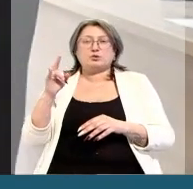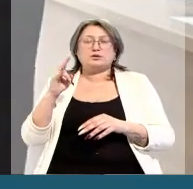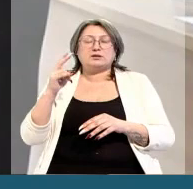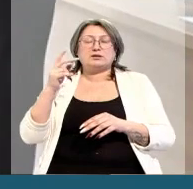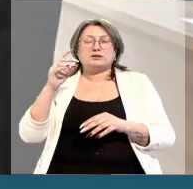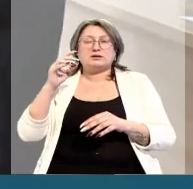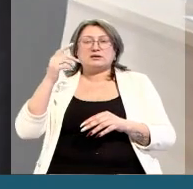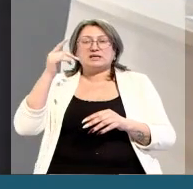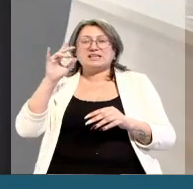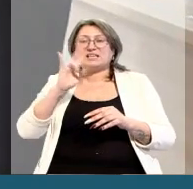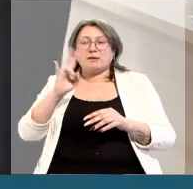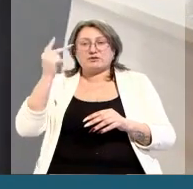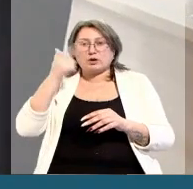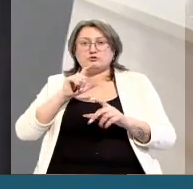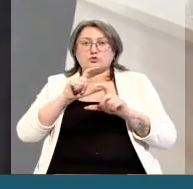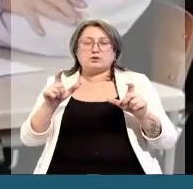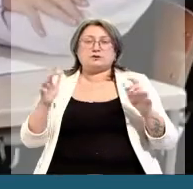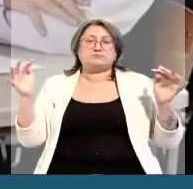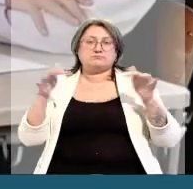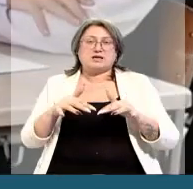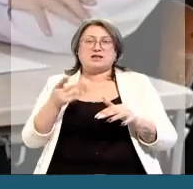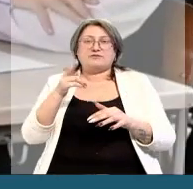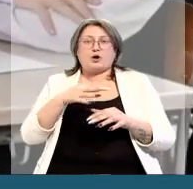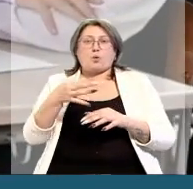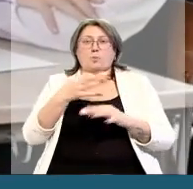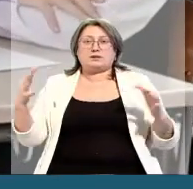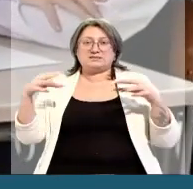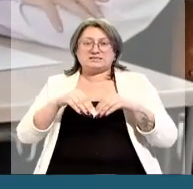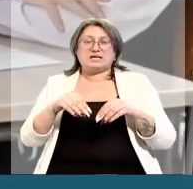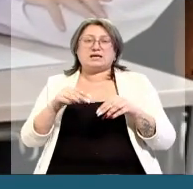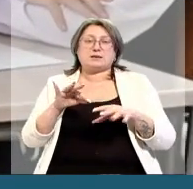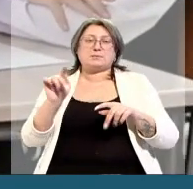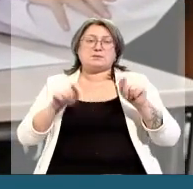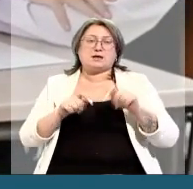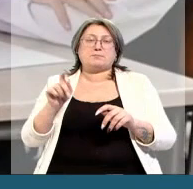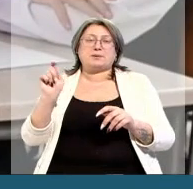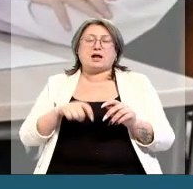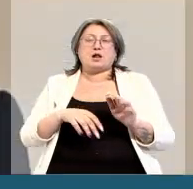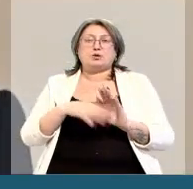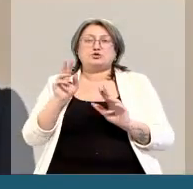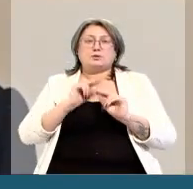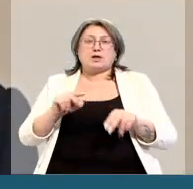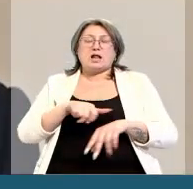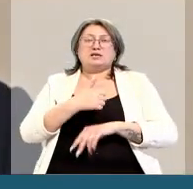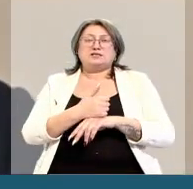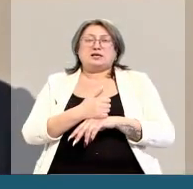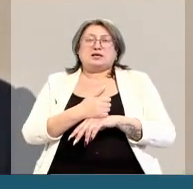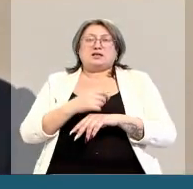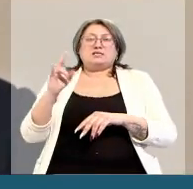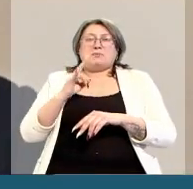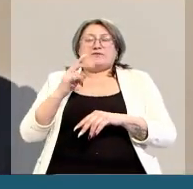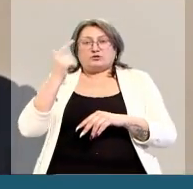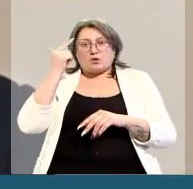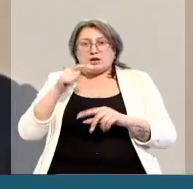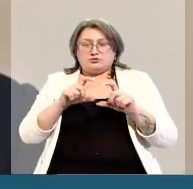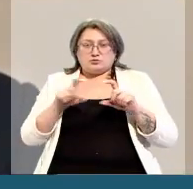тарихында алғаш рет ұйымдастырылып отырған бұл шара екі облыс ұстаздарының басын қосты. Көшпелі семинарға Петропавлск